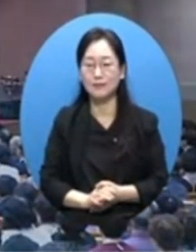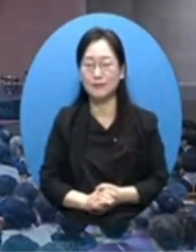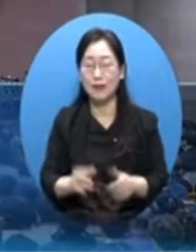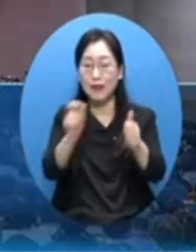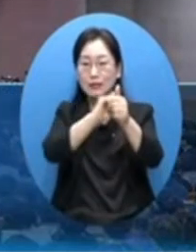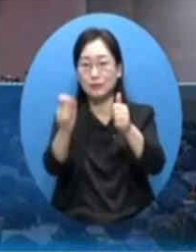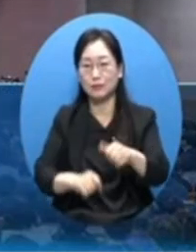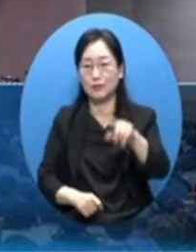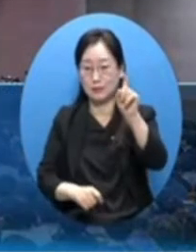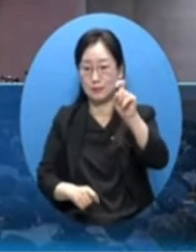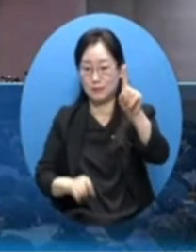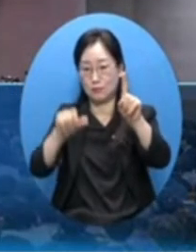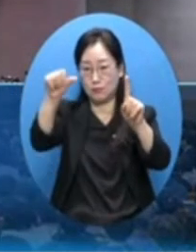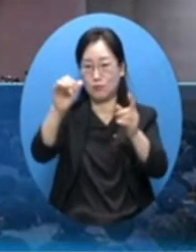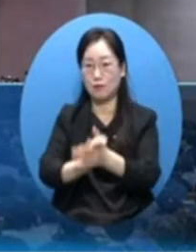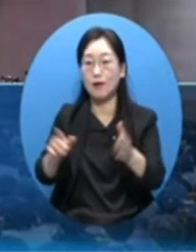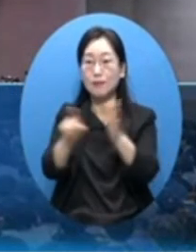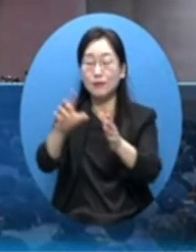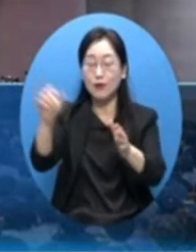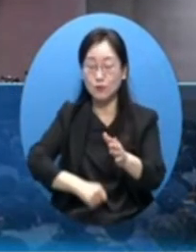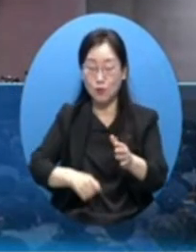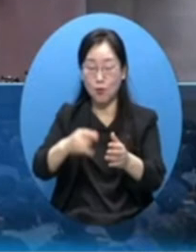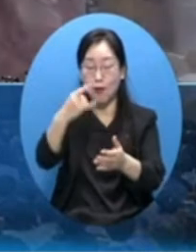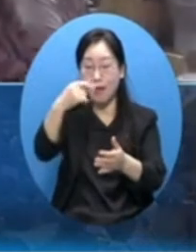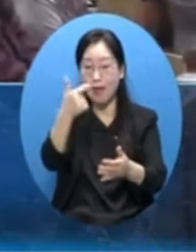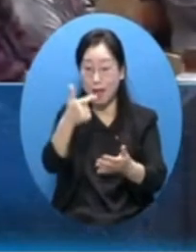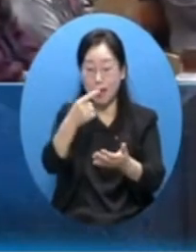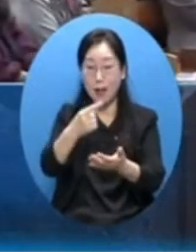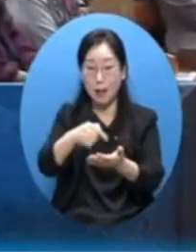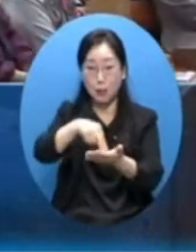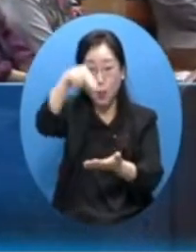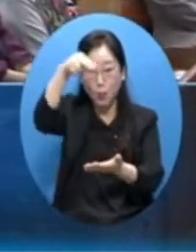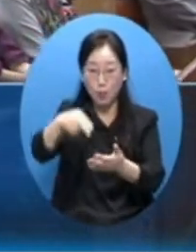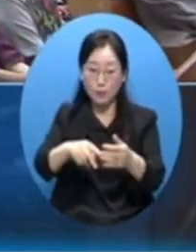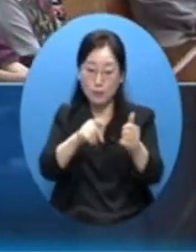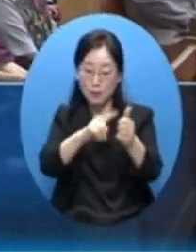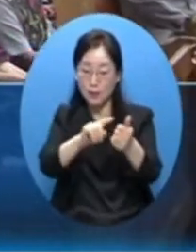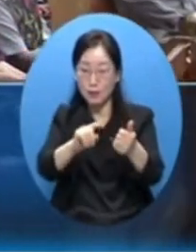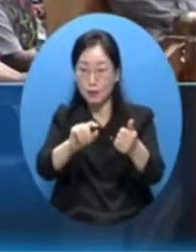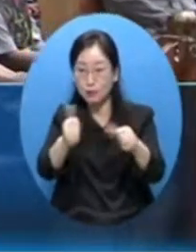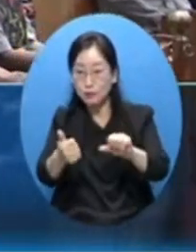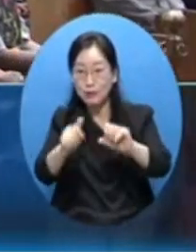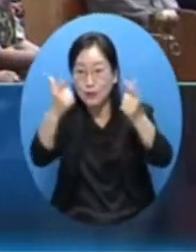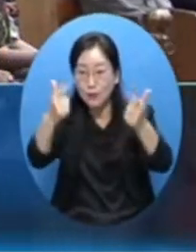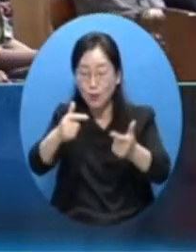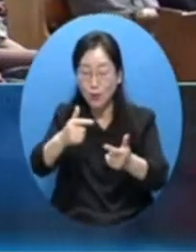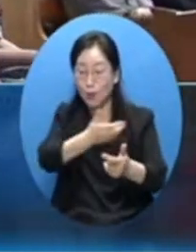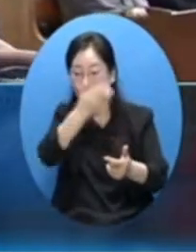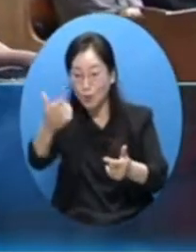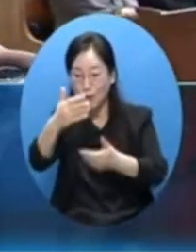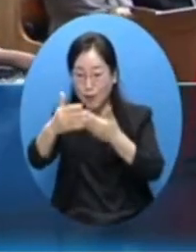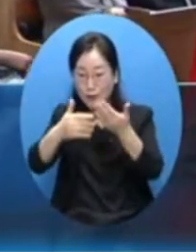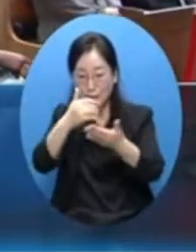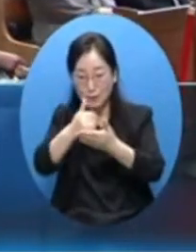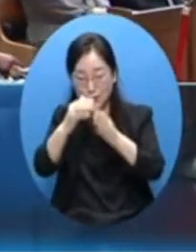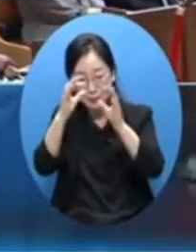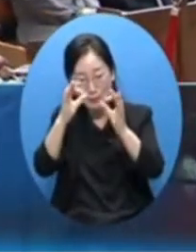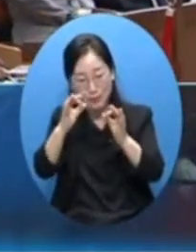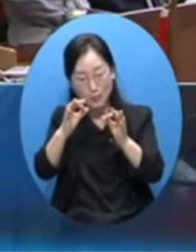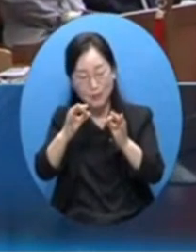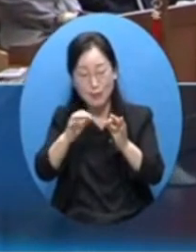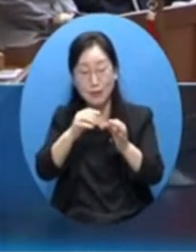히브리서 11장 5절을 말씀합니다. 믿음으로 에녹은 죽음을 보지 않고 옮겨졌으니 하나님이 그를 옮기심으로 다시 보이지